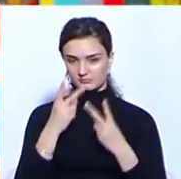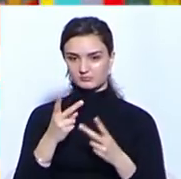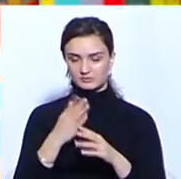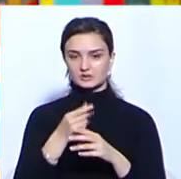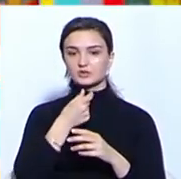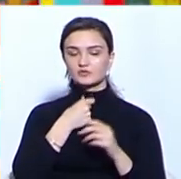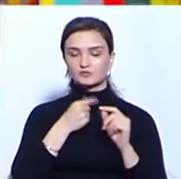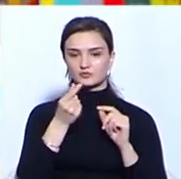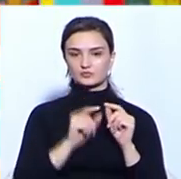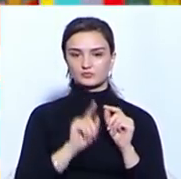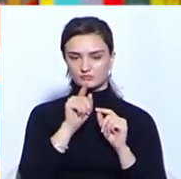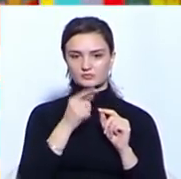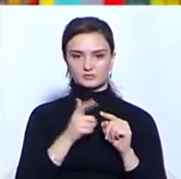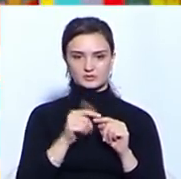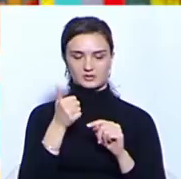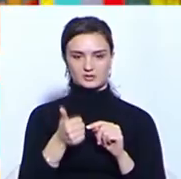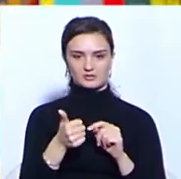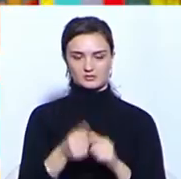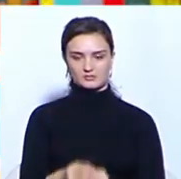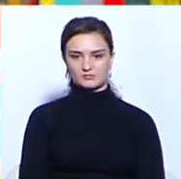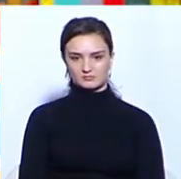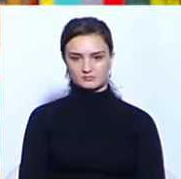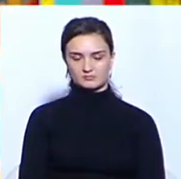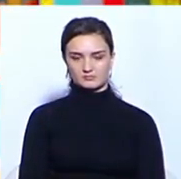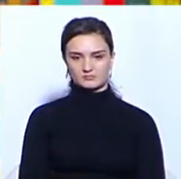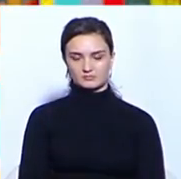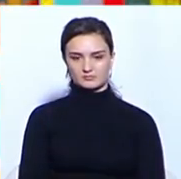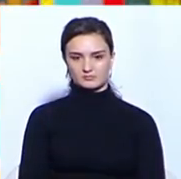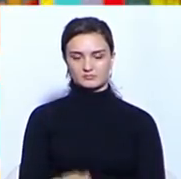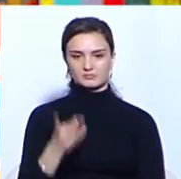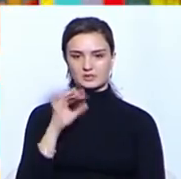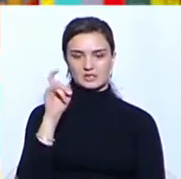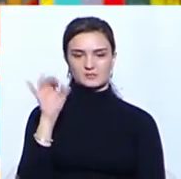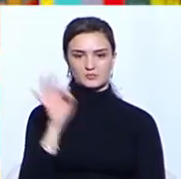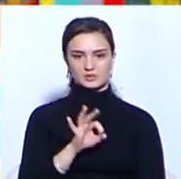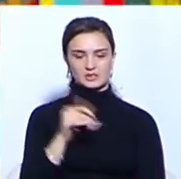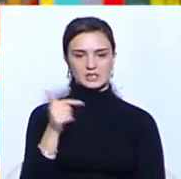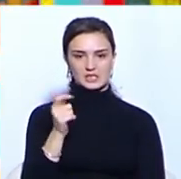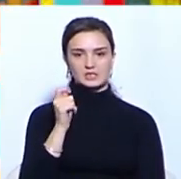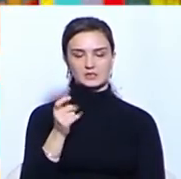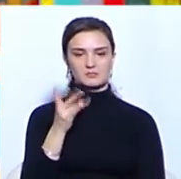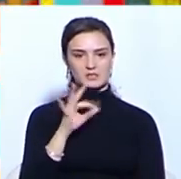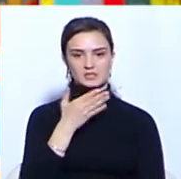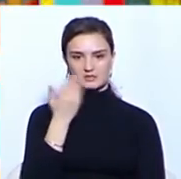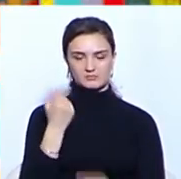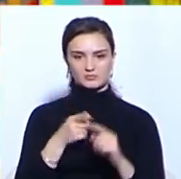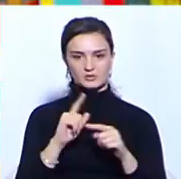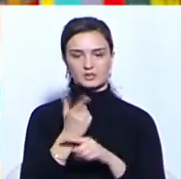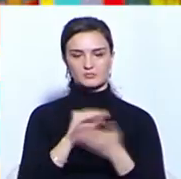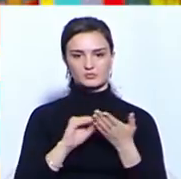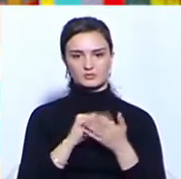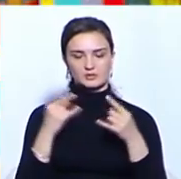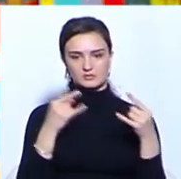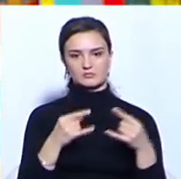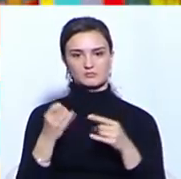არის საშვილოსნო ზღრუში, ეს უკვე კარგი ნიშანია. თუმცა 100%-იანი გარანტია მაინც არ არის, იმიტომ რომ განმეორებითი